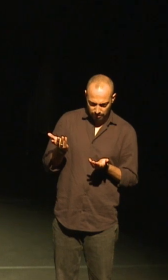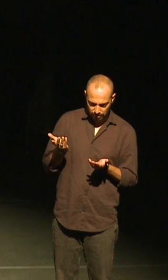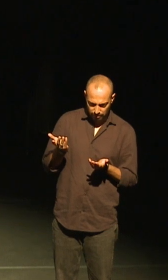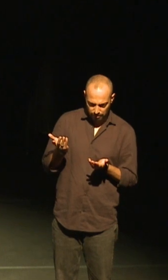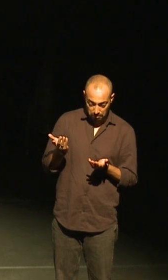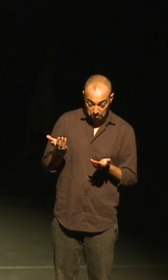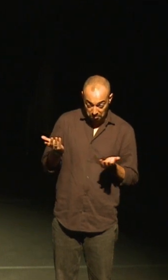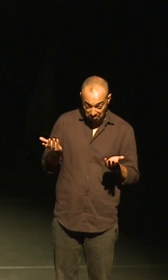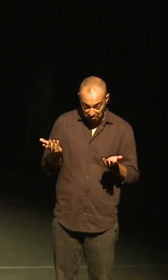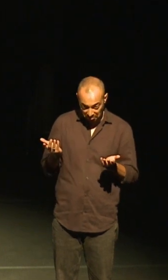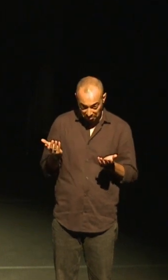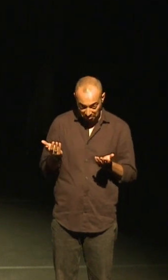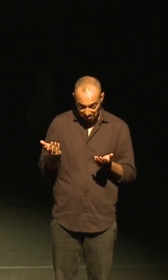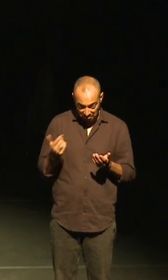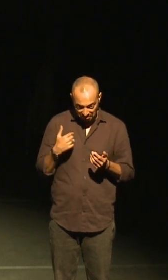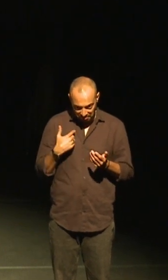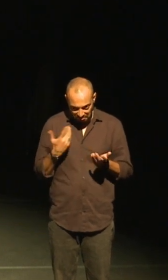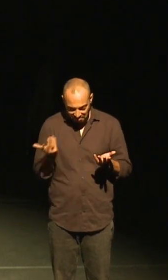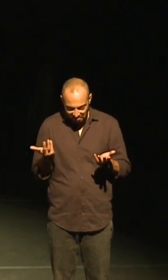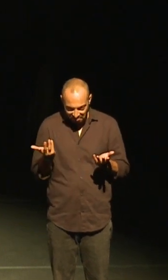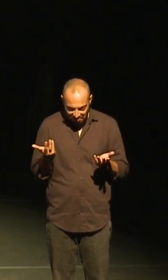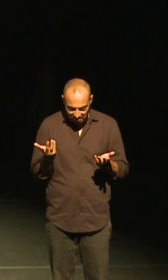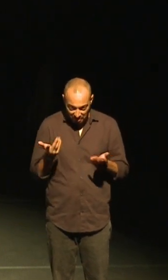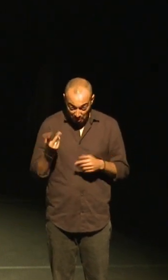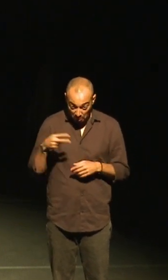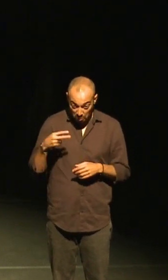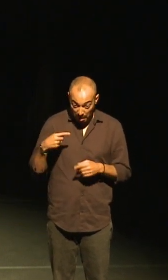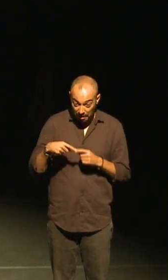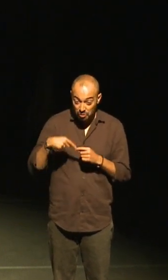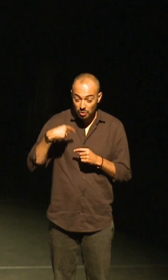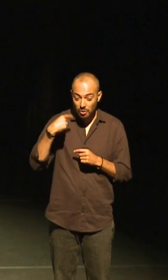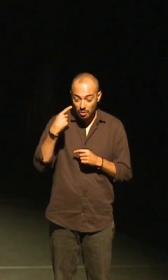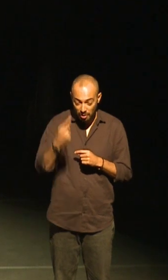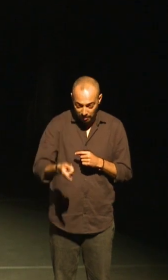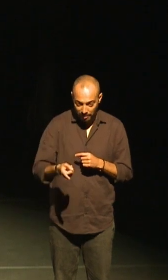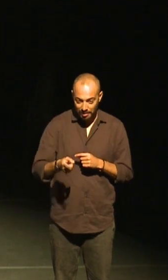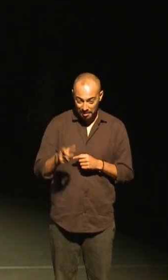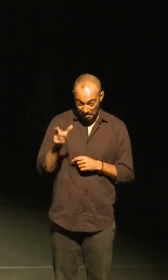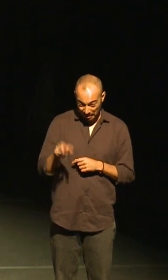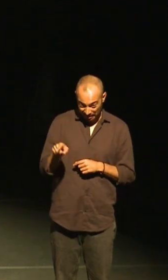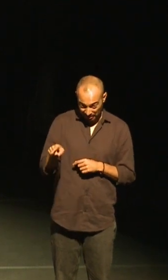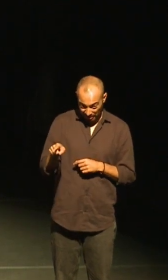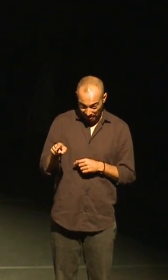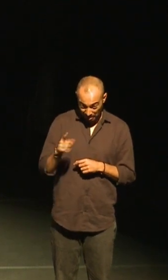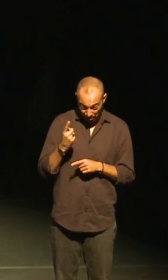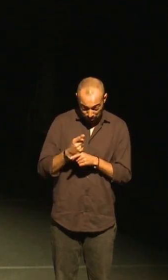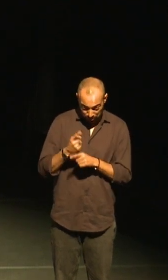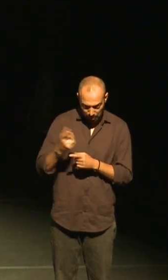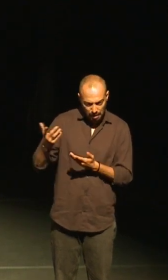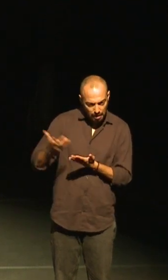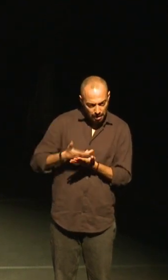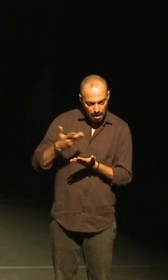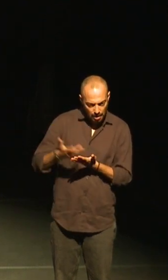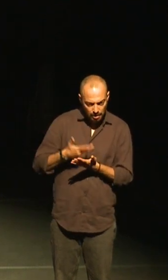ci racconta l'impatto che questo ha avuto su di lui in questo caso come è cambiata non solo l'azienda Ma